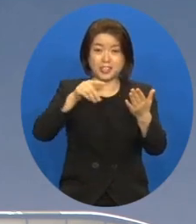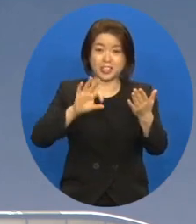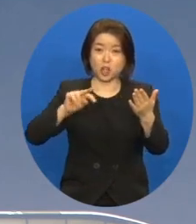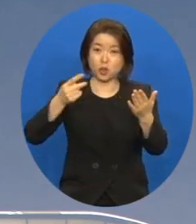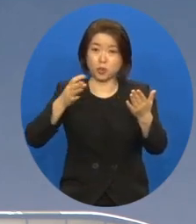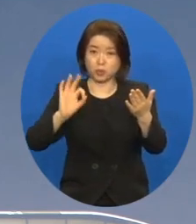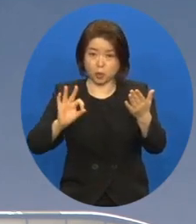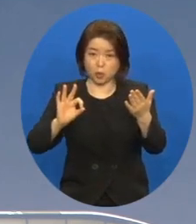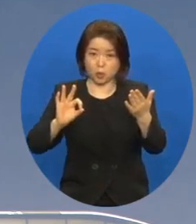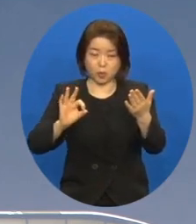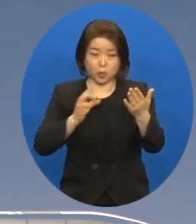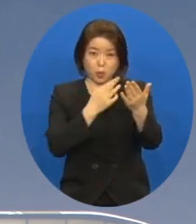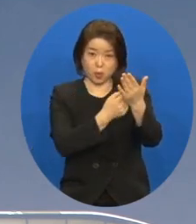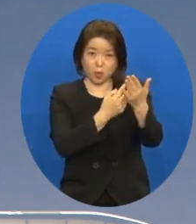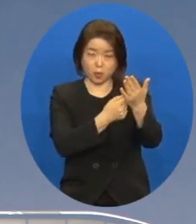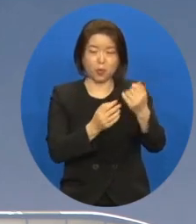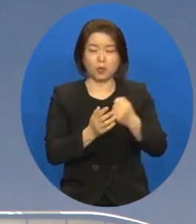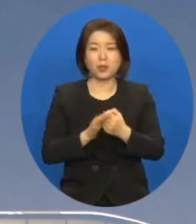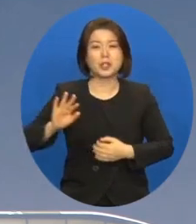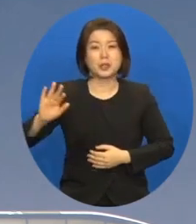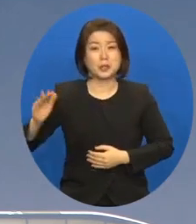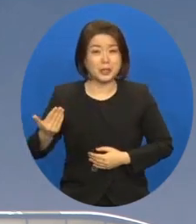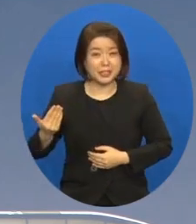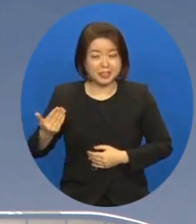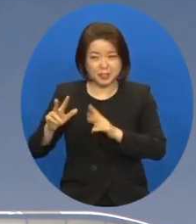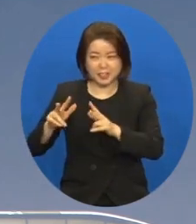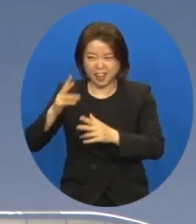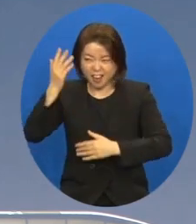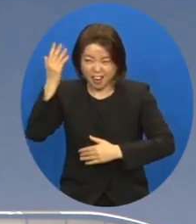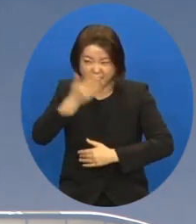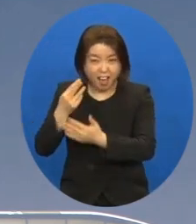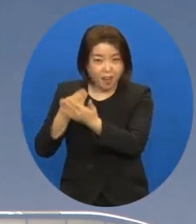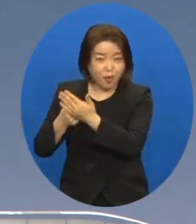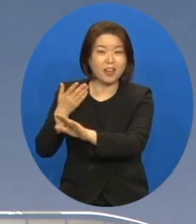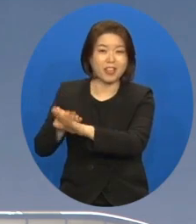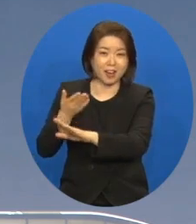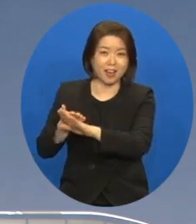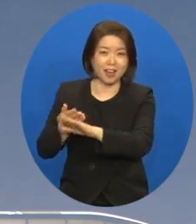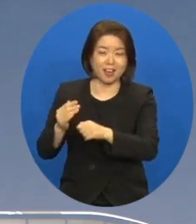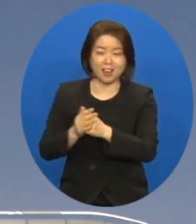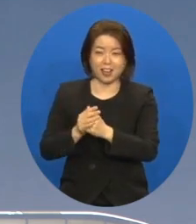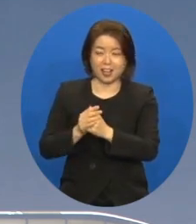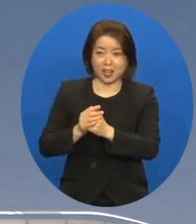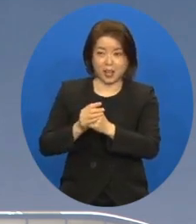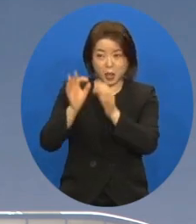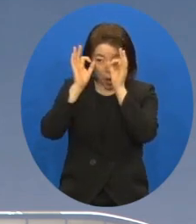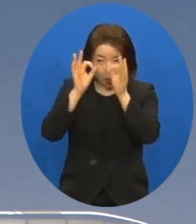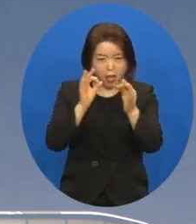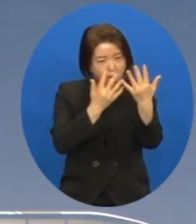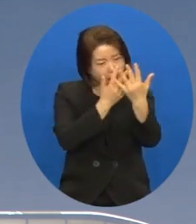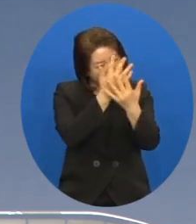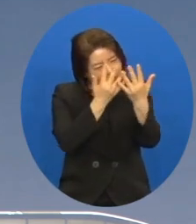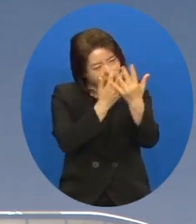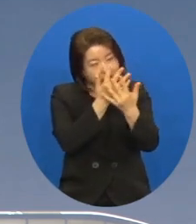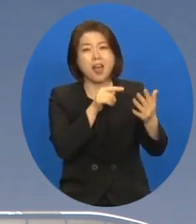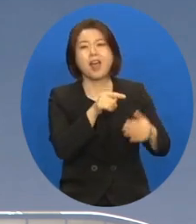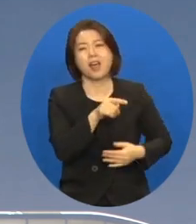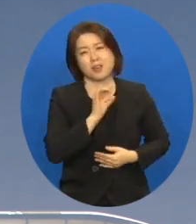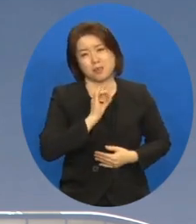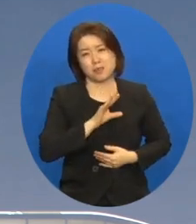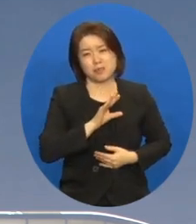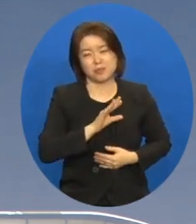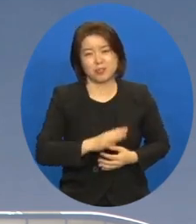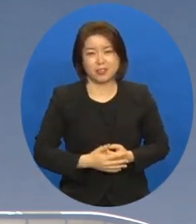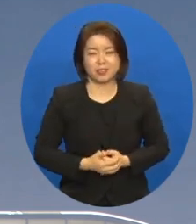거울이었습니다. 요즘 거울과 달라요. 우리가 보아도 윤곽이 다 제대로 나오지 않고 희미하게 볼